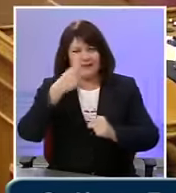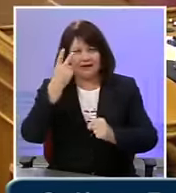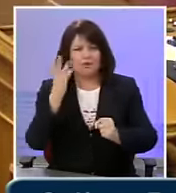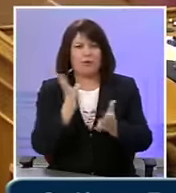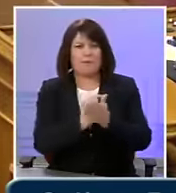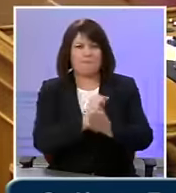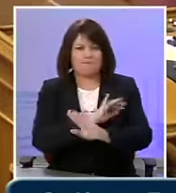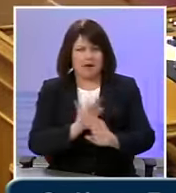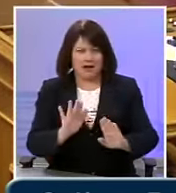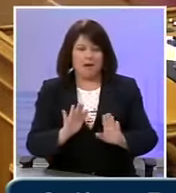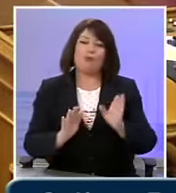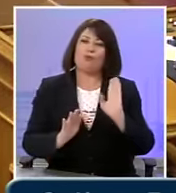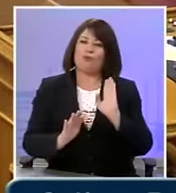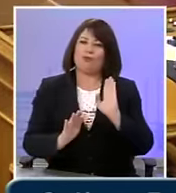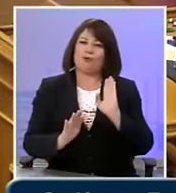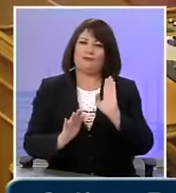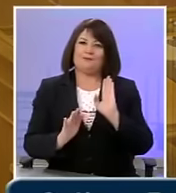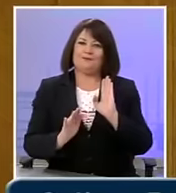Ελλάδα